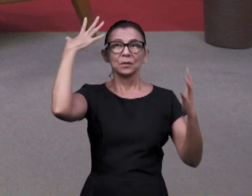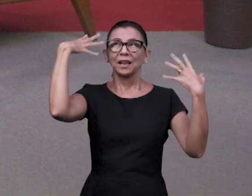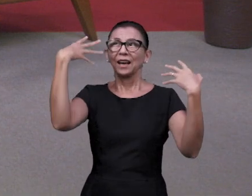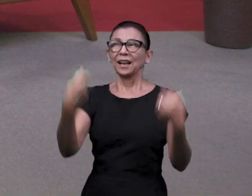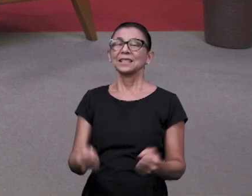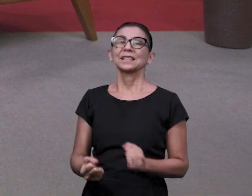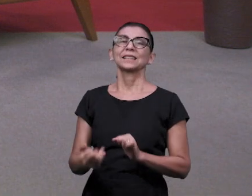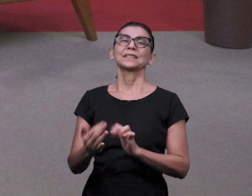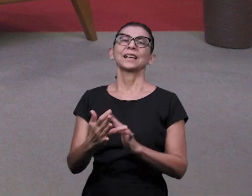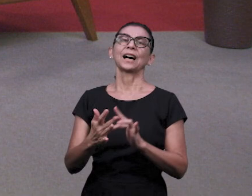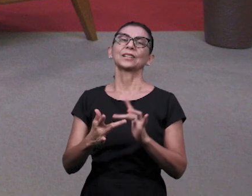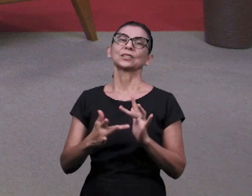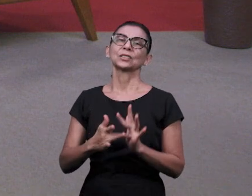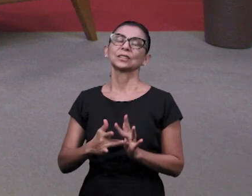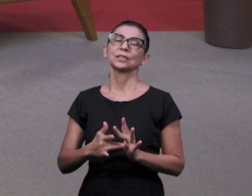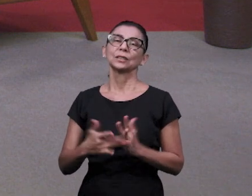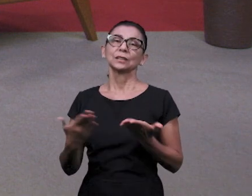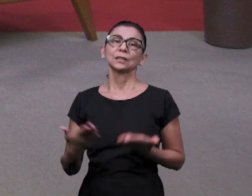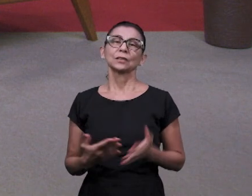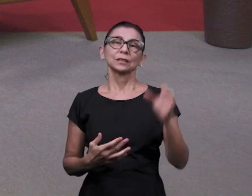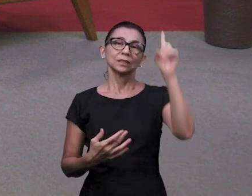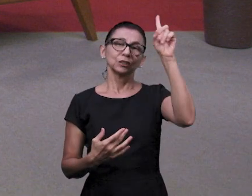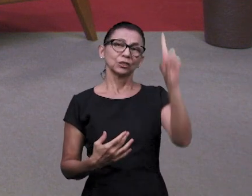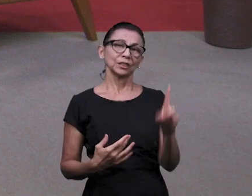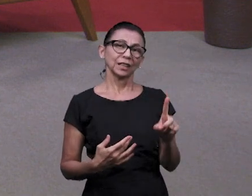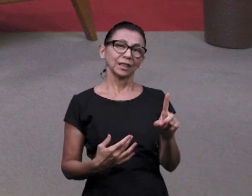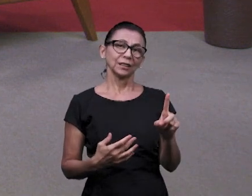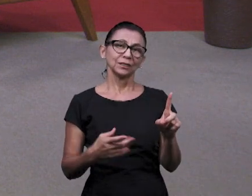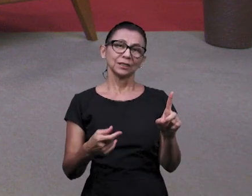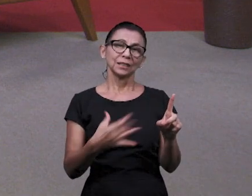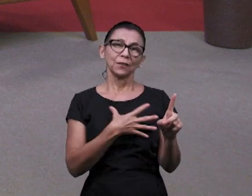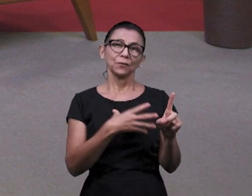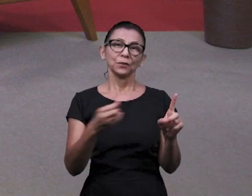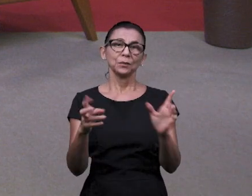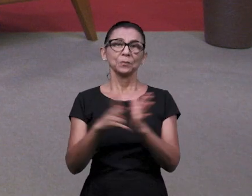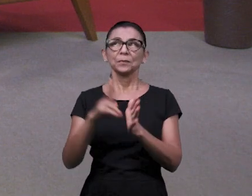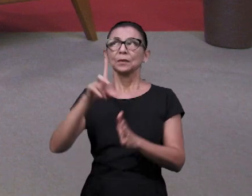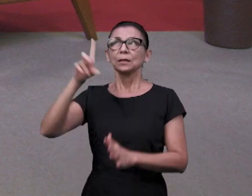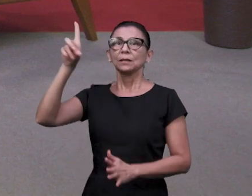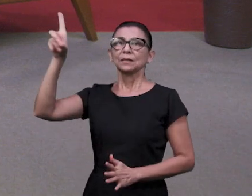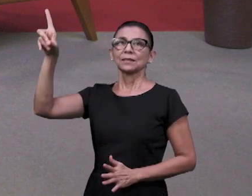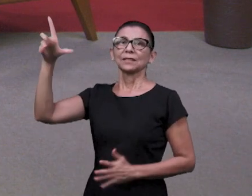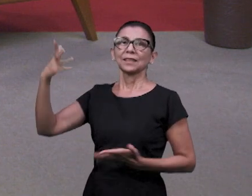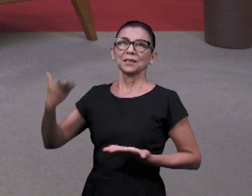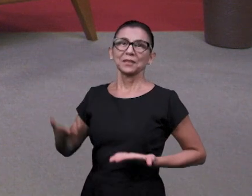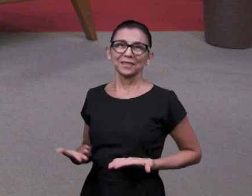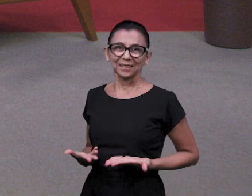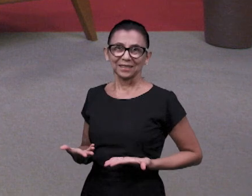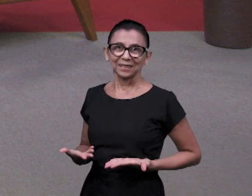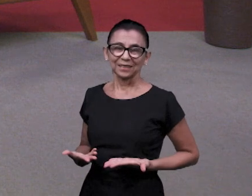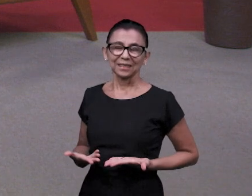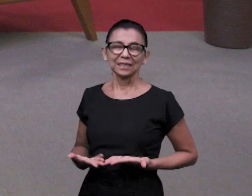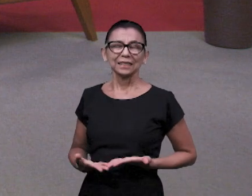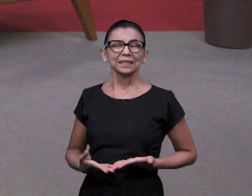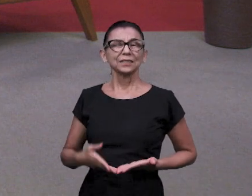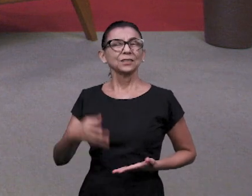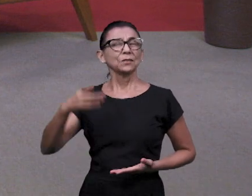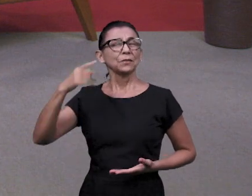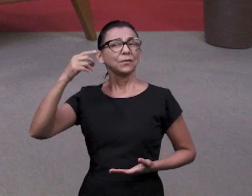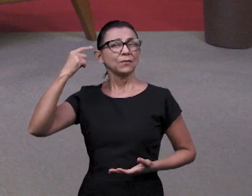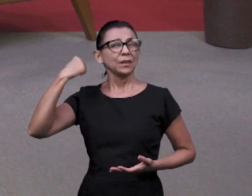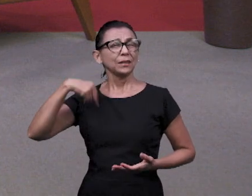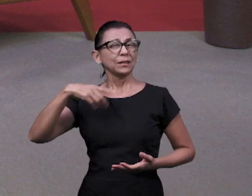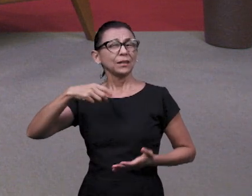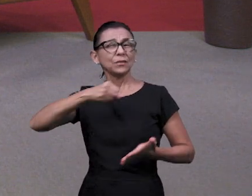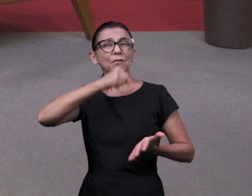mais à tous ceux qui l'ont reçu, Dieu leur a donné le pouvoir d'être faits des enfants de Dieu.